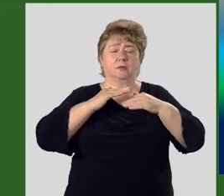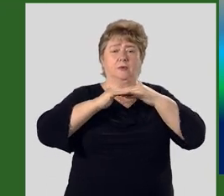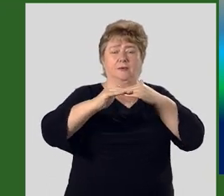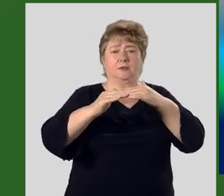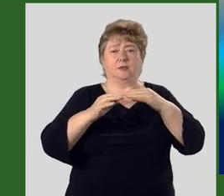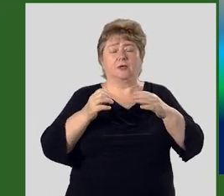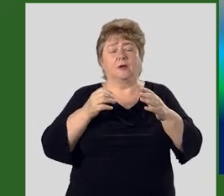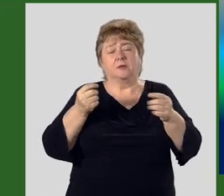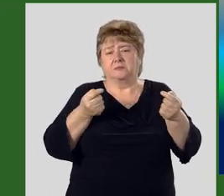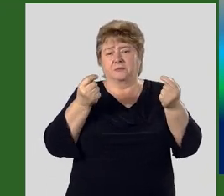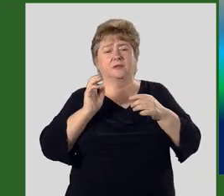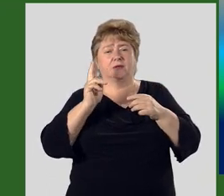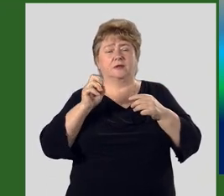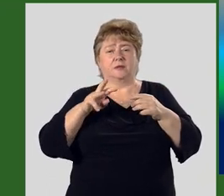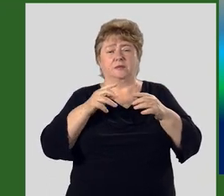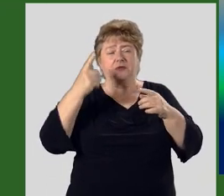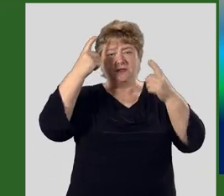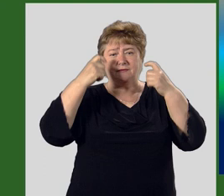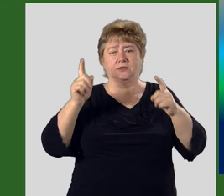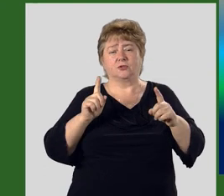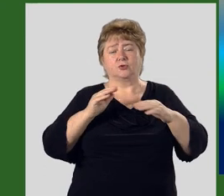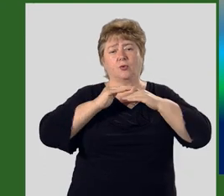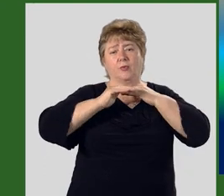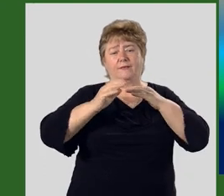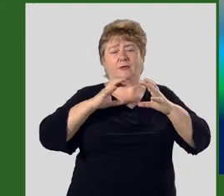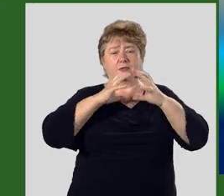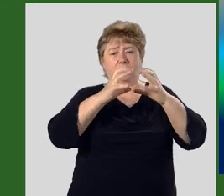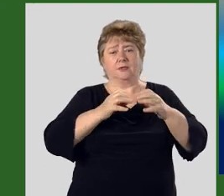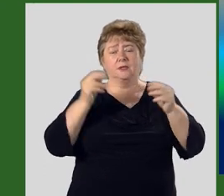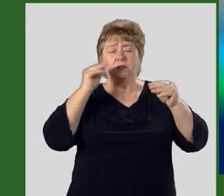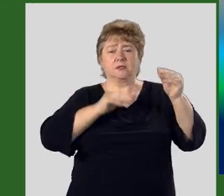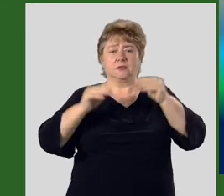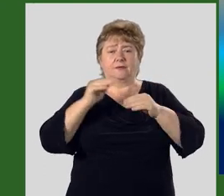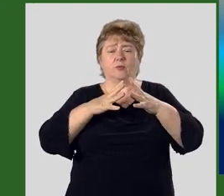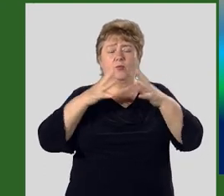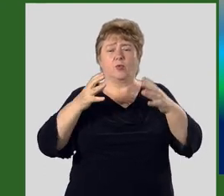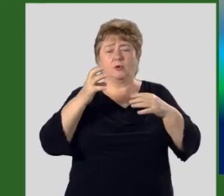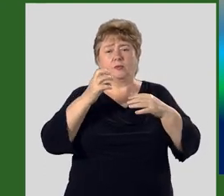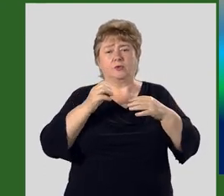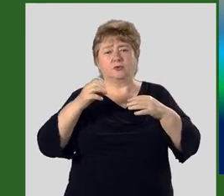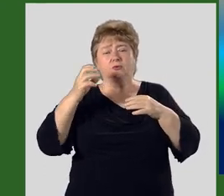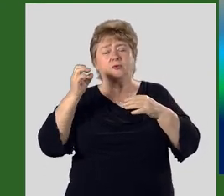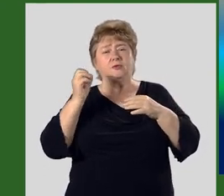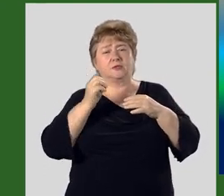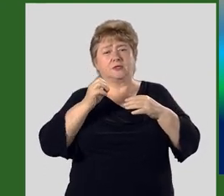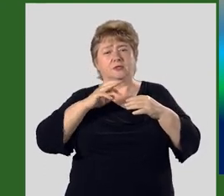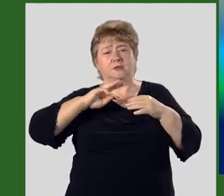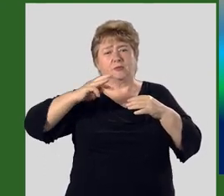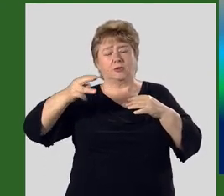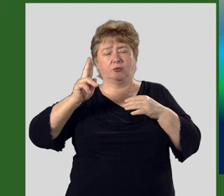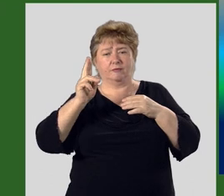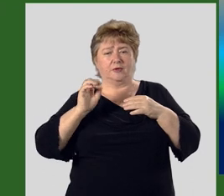– несколько квадратных километров. Известно, что поверхность Земли составляет более 510 миллионов